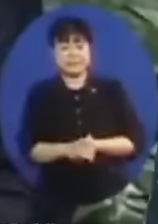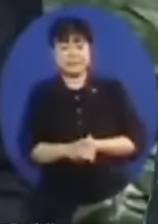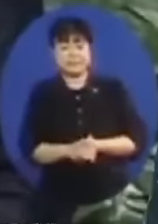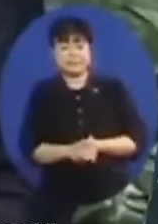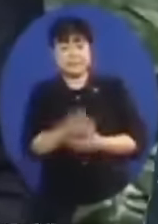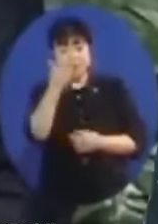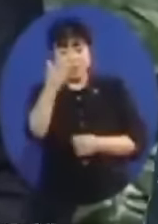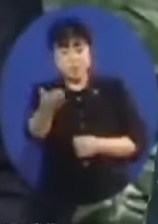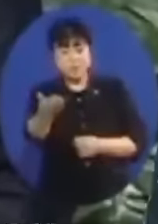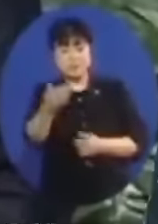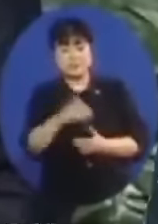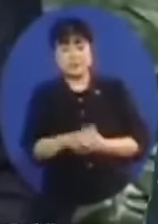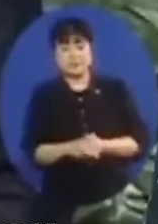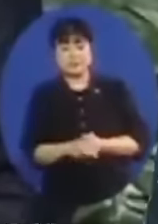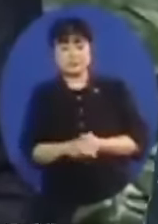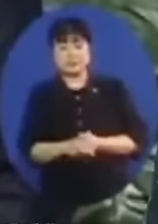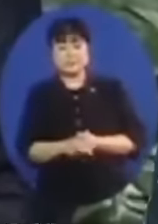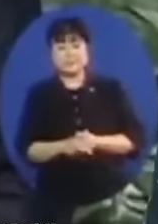여러분의